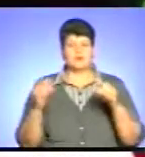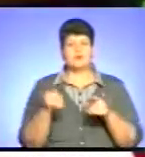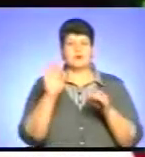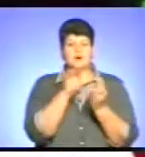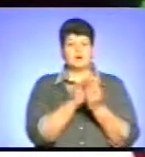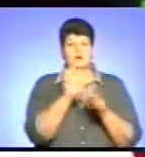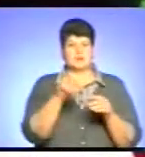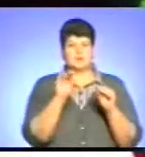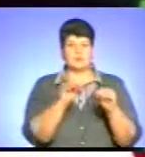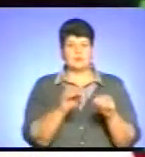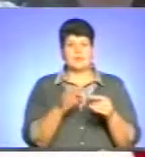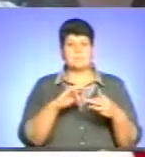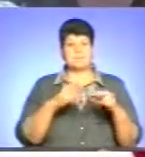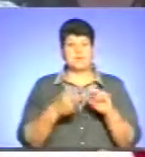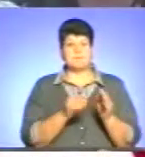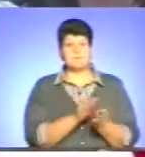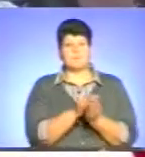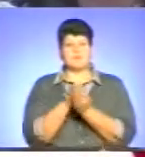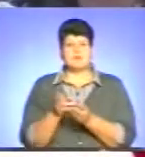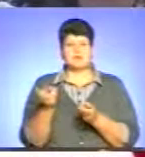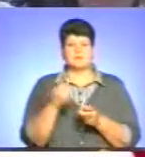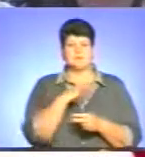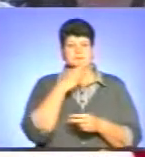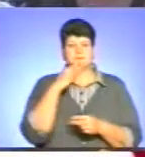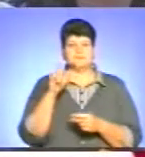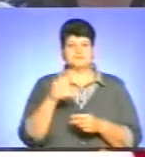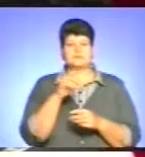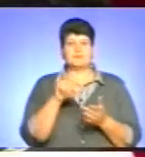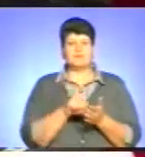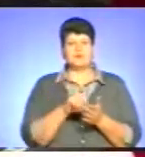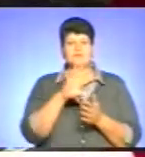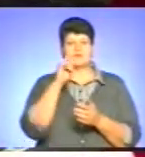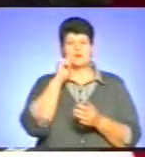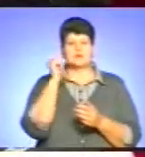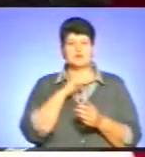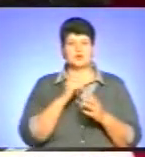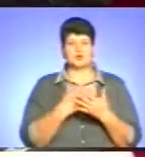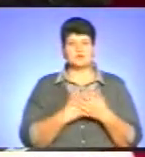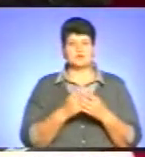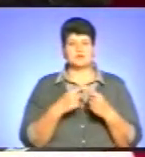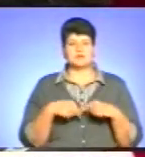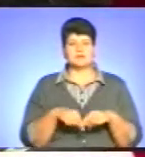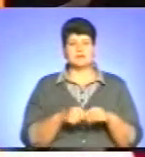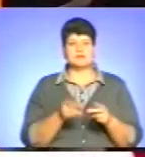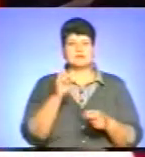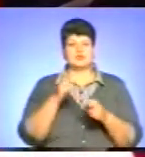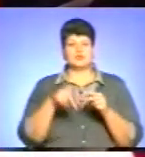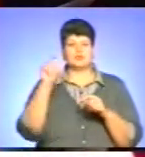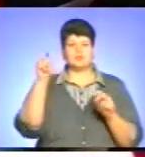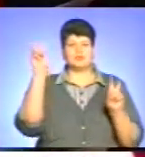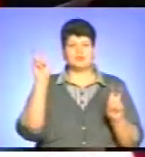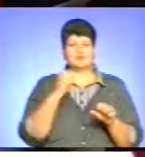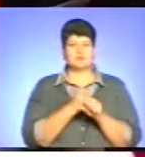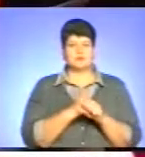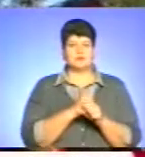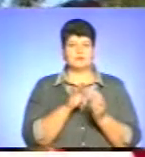На перепоховання солдата прийшли жителі села, члени Всеукраїнської громадської організації «Закінчимо війну». Організували похорон за християнськими